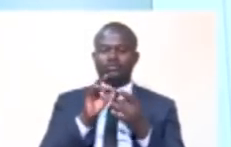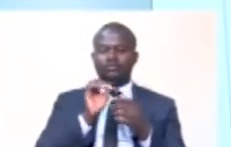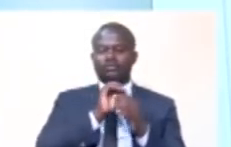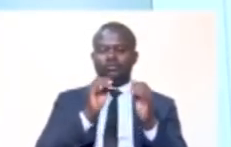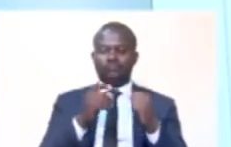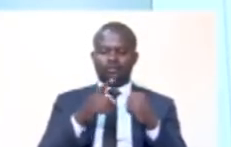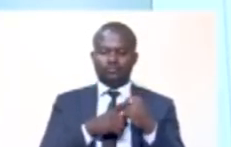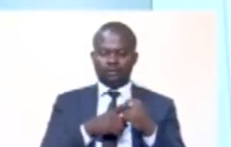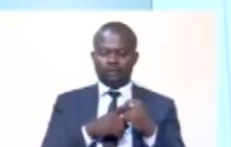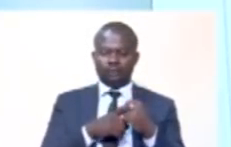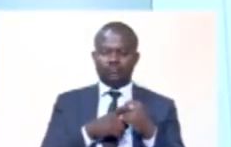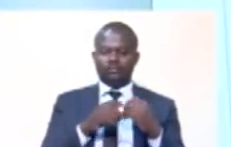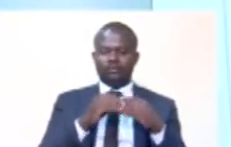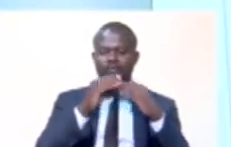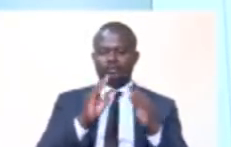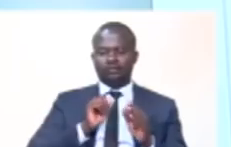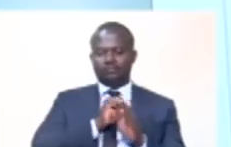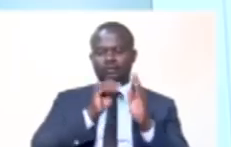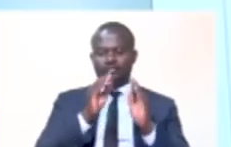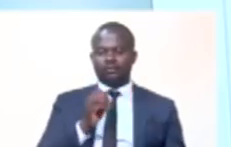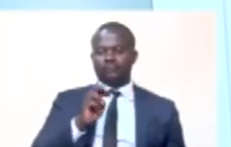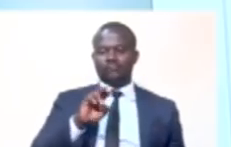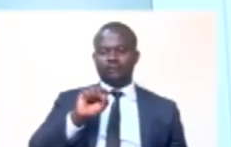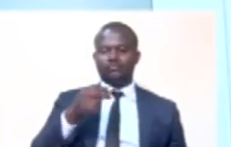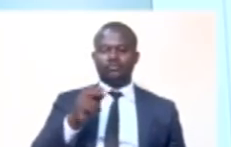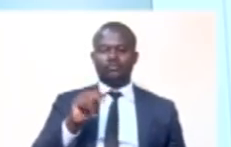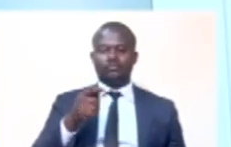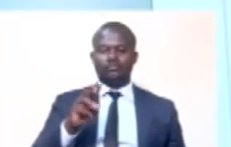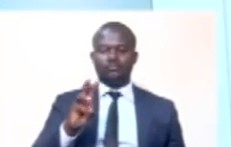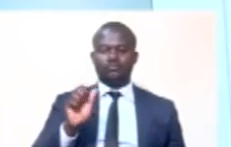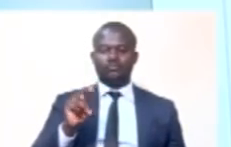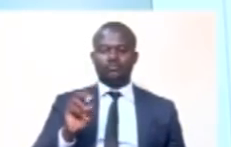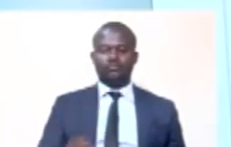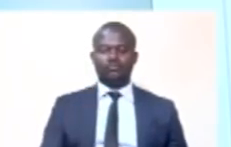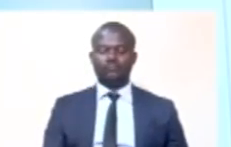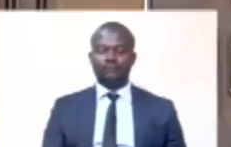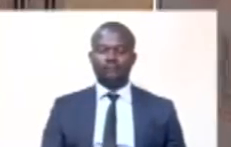n'abasenateri batandatu bazaba bayobowe na senateri Mureshyankwano Marie Rose.